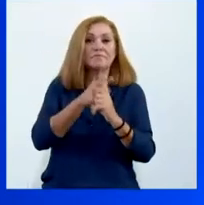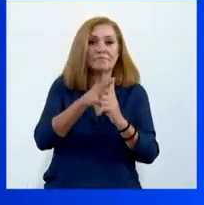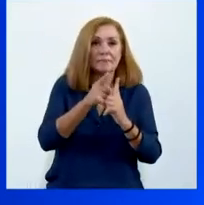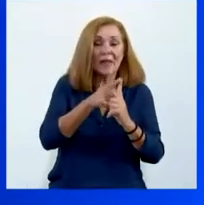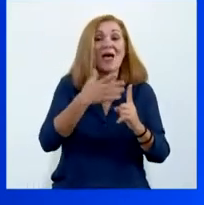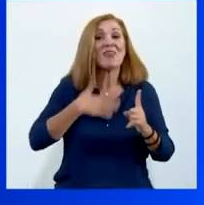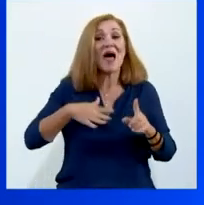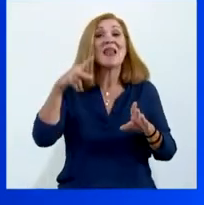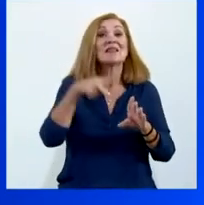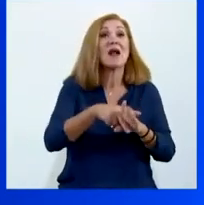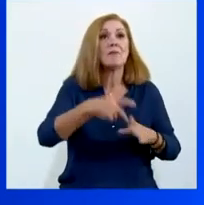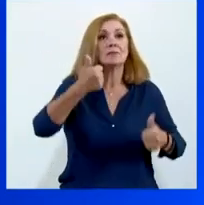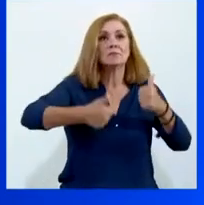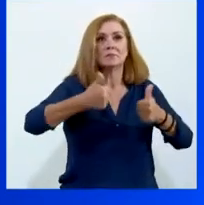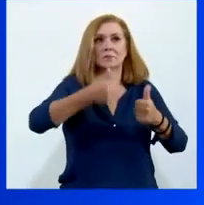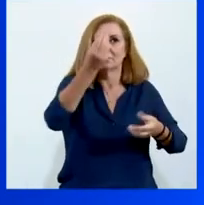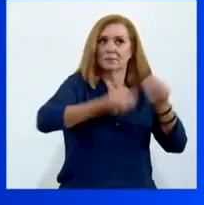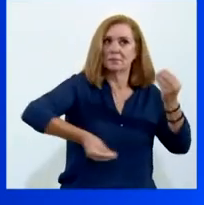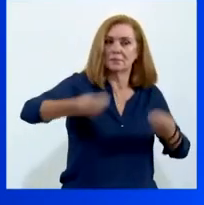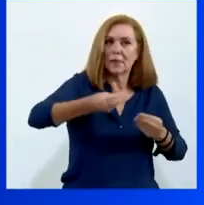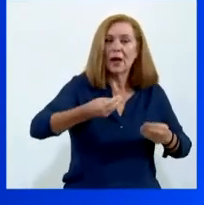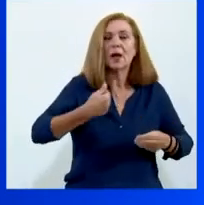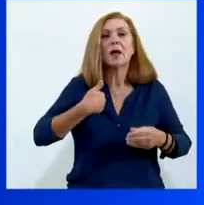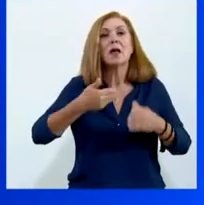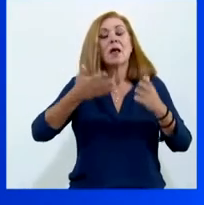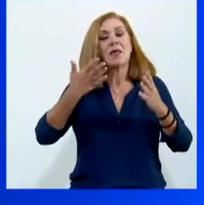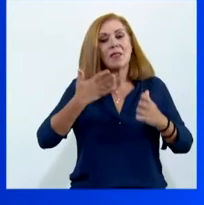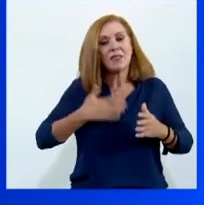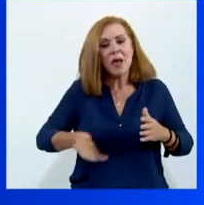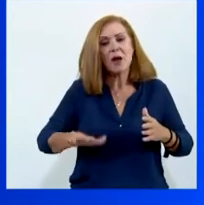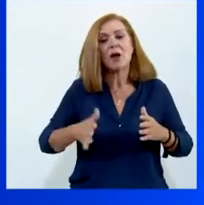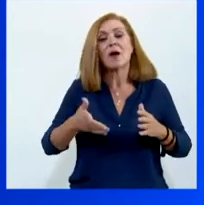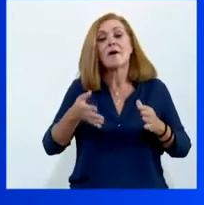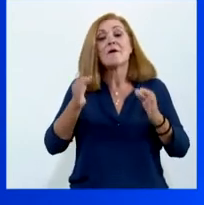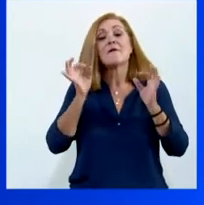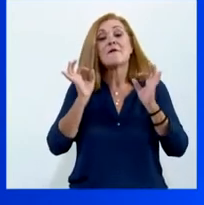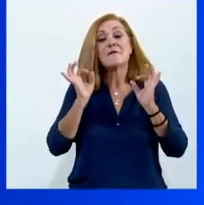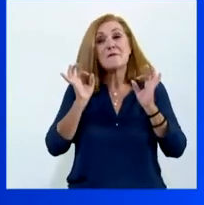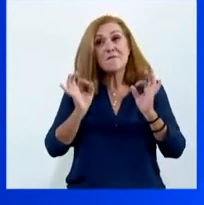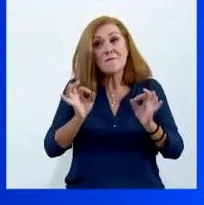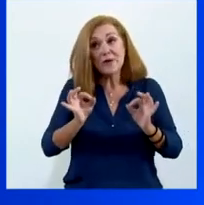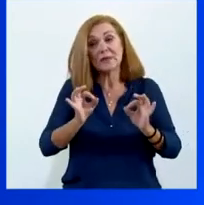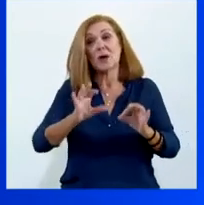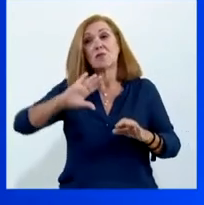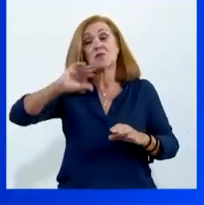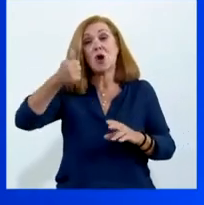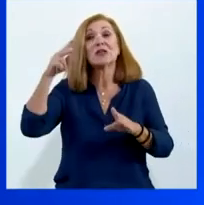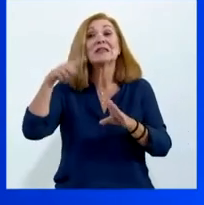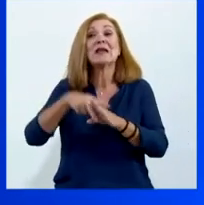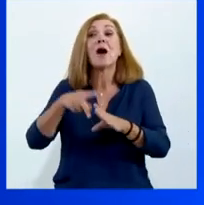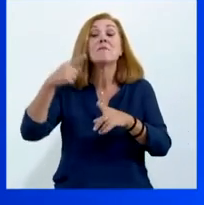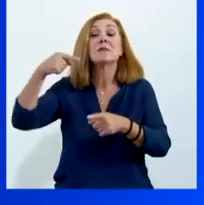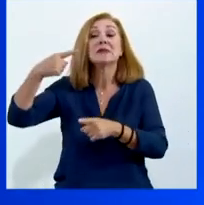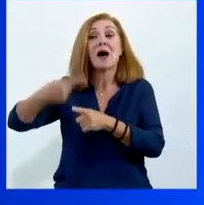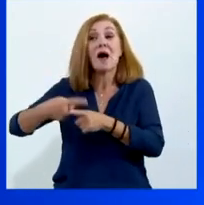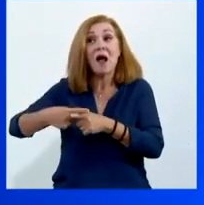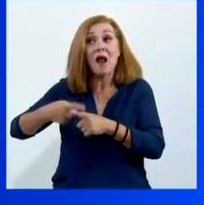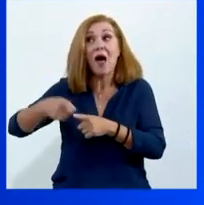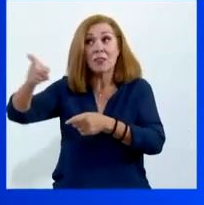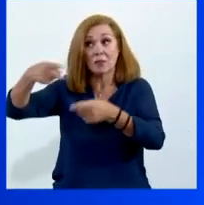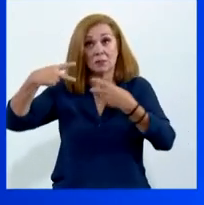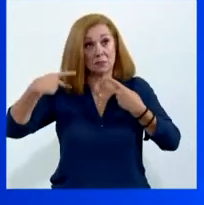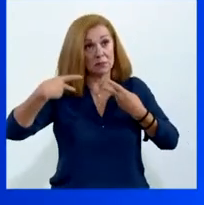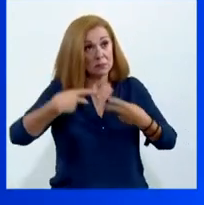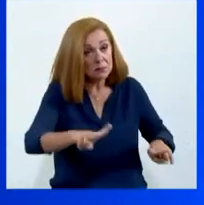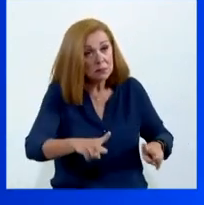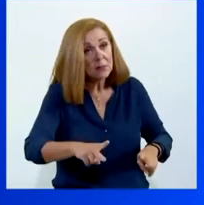στο τραπεζικό σύστημα και θέλουμε να δίνουμε τη δυνατότητα, προφανώς πάντα με τις σχετικές εγκρίσεις της Τράπεζας Ελλάδος και σε μη τραπεζικά ιδρύματα,